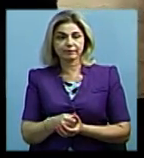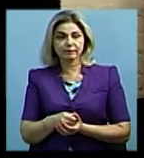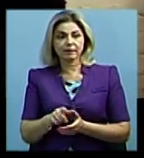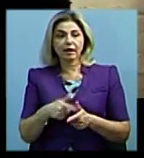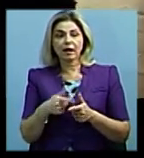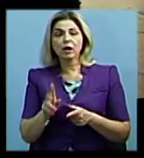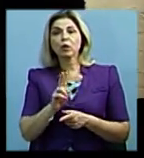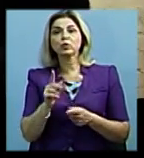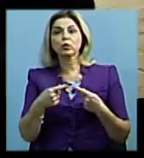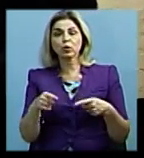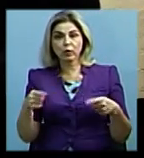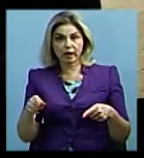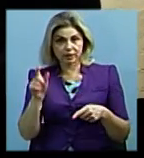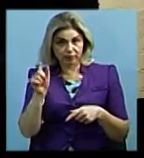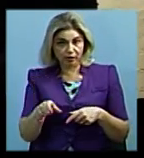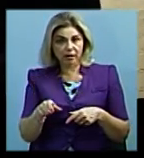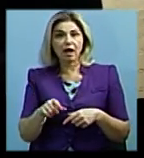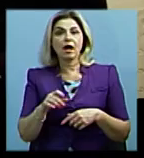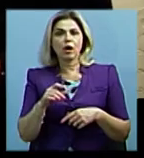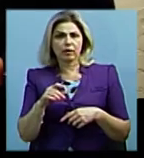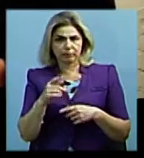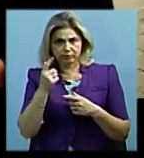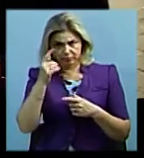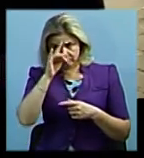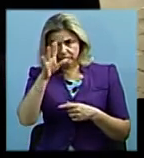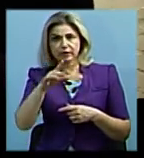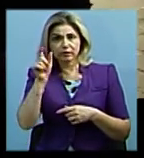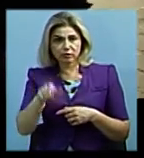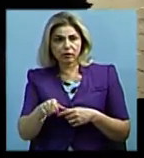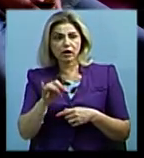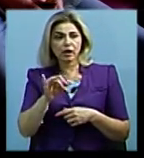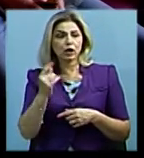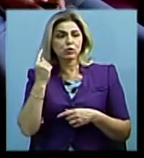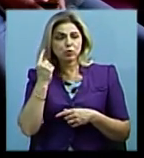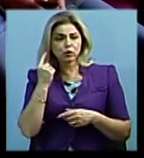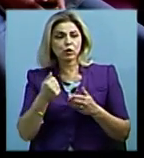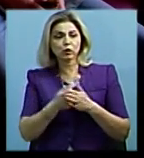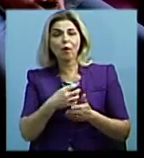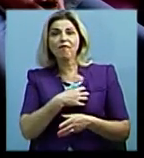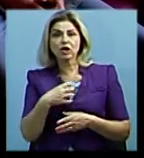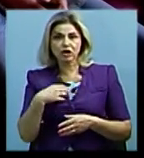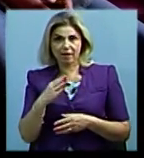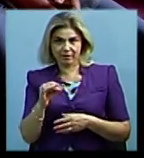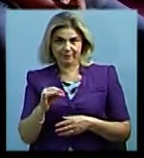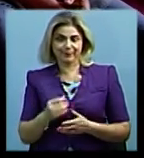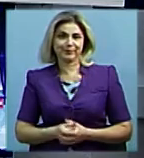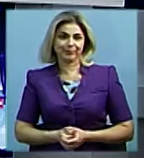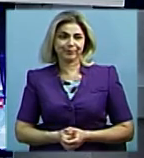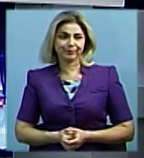якась суперзірка, і треба їхати, а ми говоримо, слухайте, друзі, але вам з Варшави швидше доїхати, чи нам звідти.